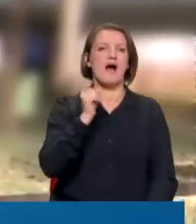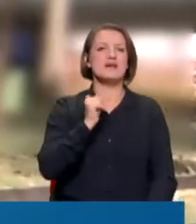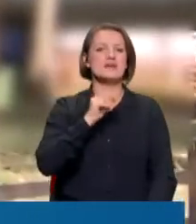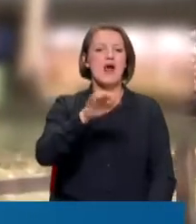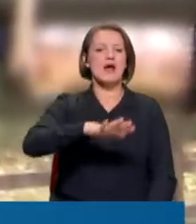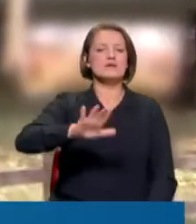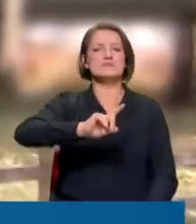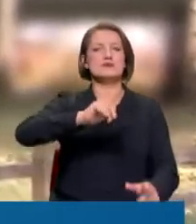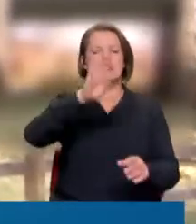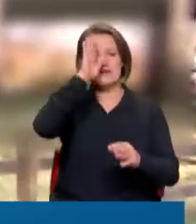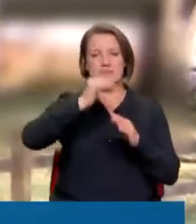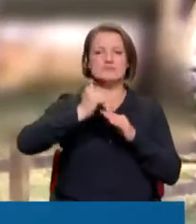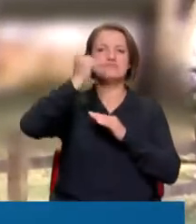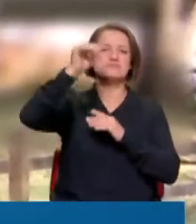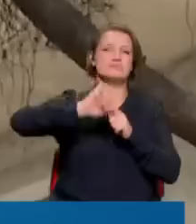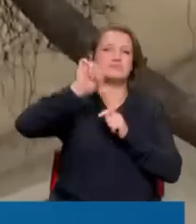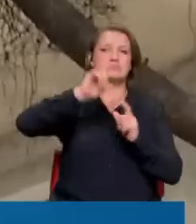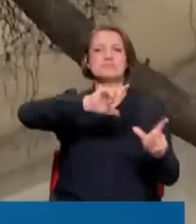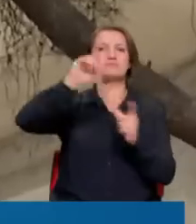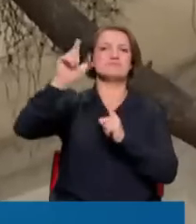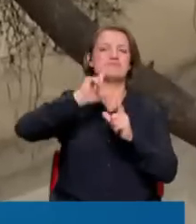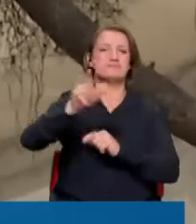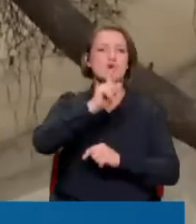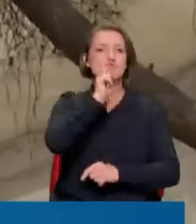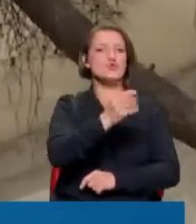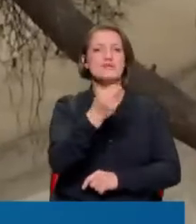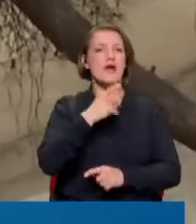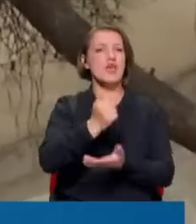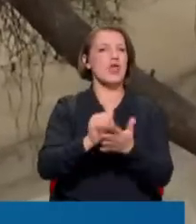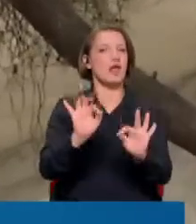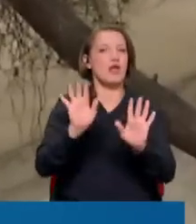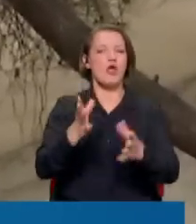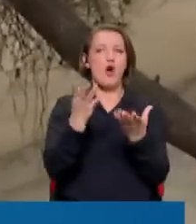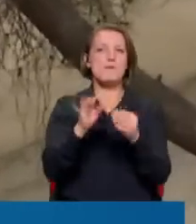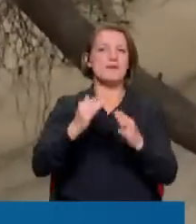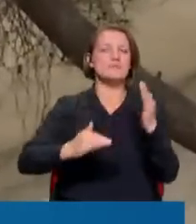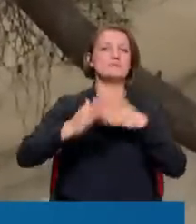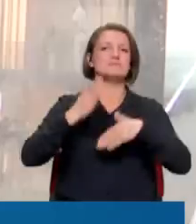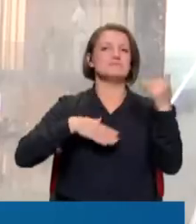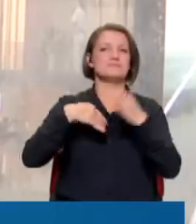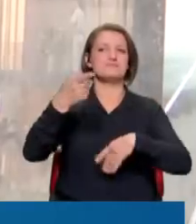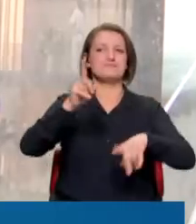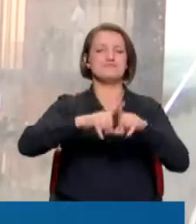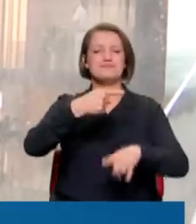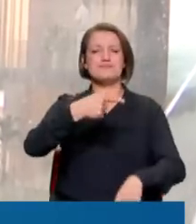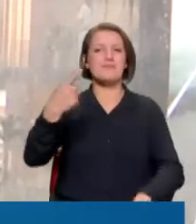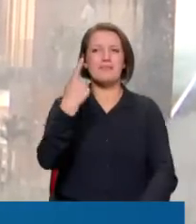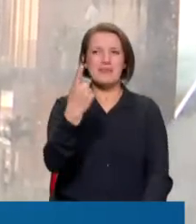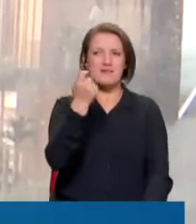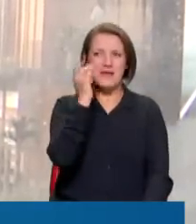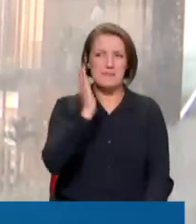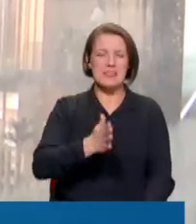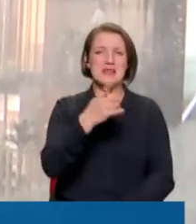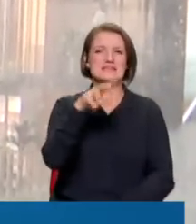araziler verilen söz o alanların yeşil kalmasıyla tek dairenin fiyatı bile